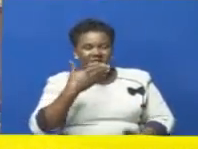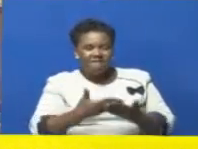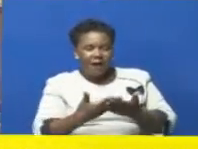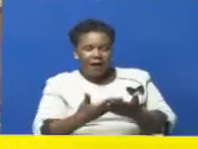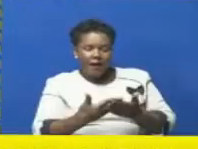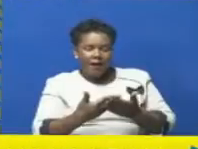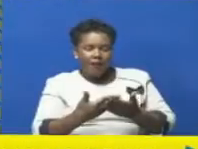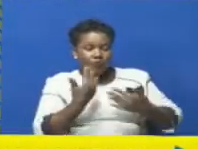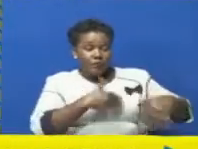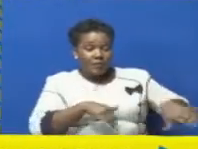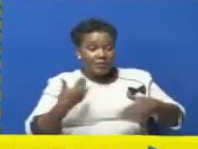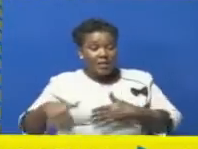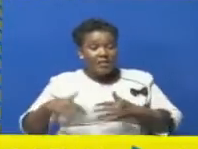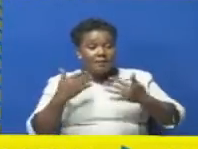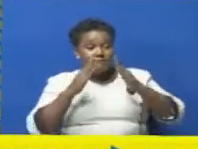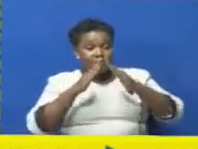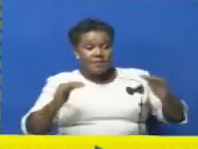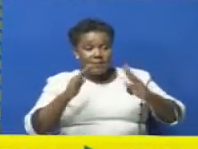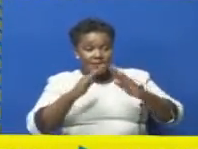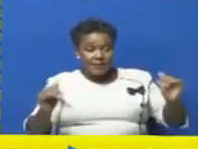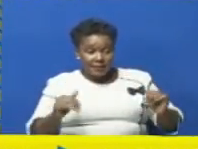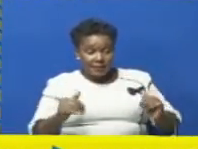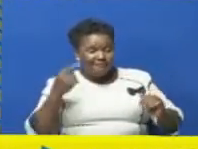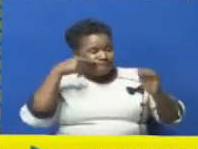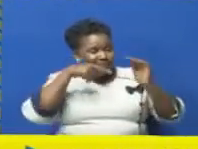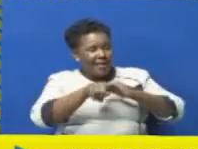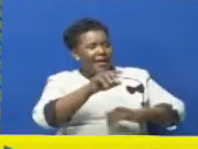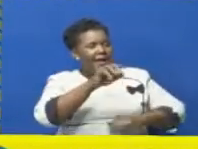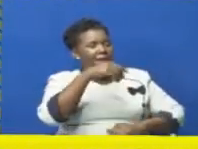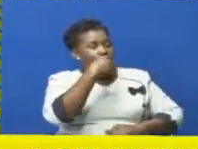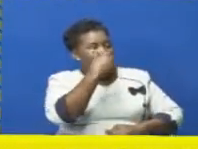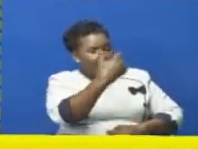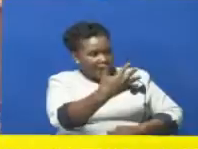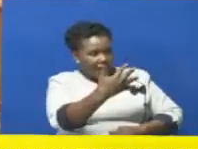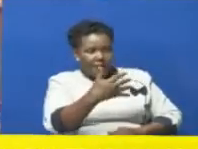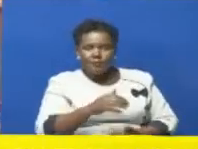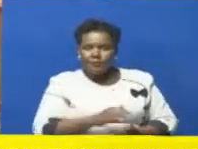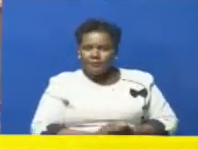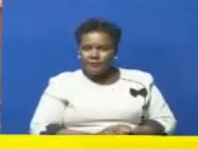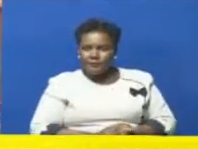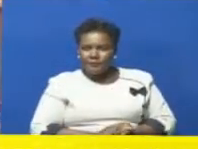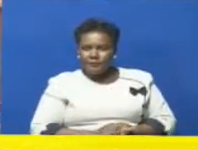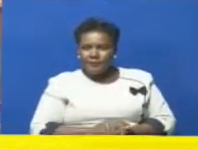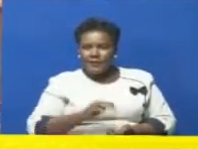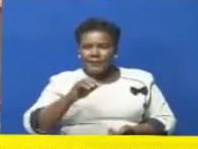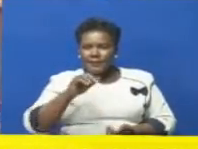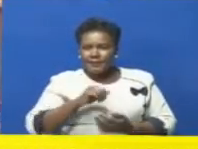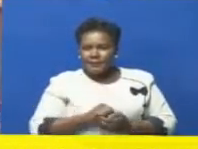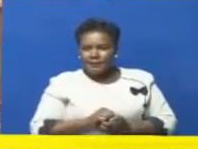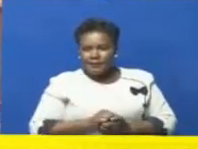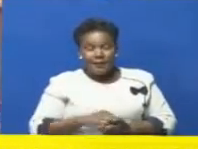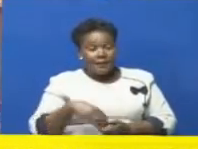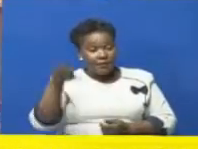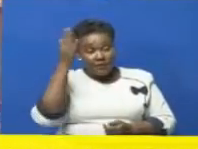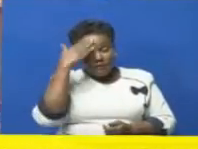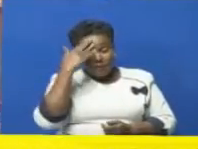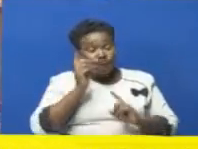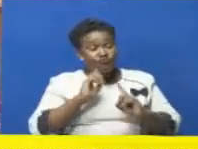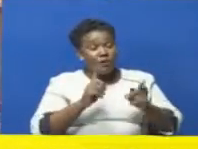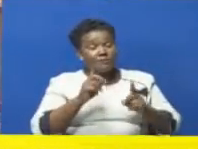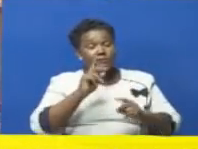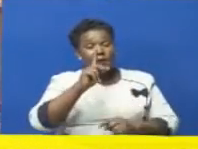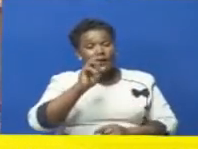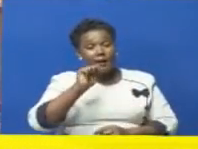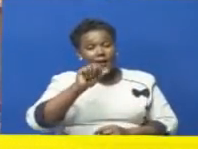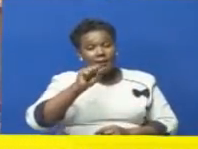unacheza naye pia anatafuta kama unachokitafuta yeye. Asante, umenikumbusha baada ya mkashasha anasema nao pia ni wanaume 11 wamekula wakashiba wakaja